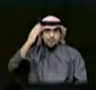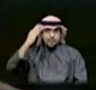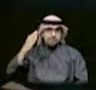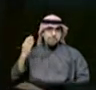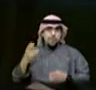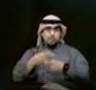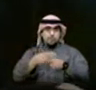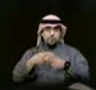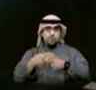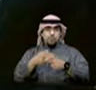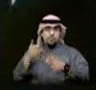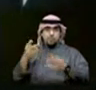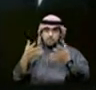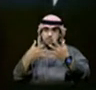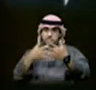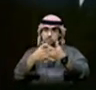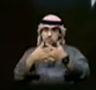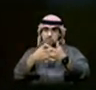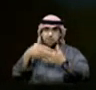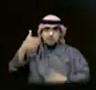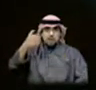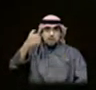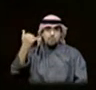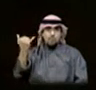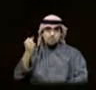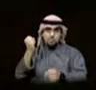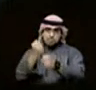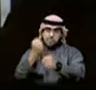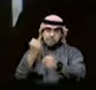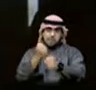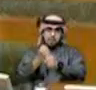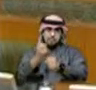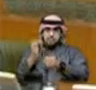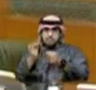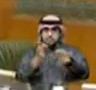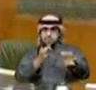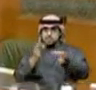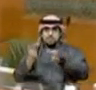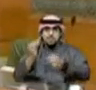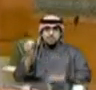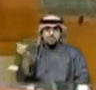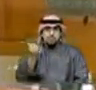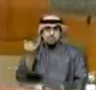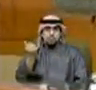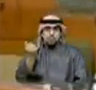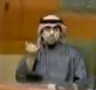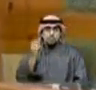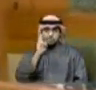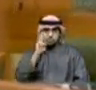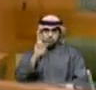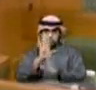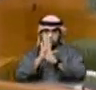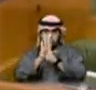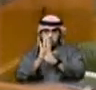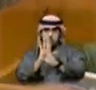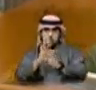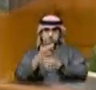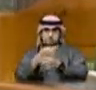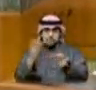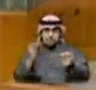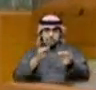كمهندسات، وكذلك كربات بيوت. أنا أحيي فيهم لأنهم هم أساس المجتمع اللي هي تربية الأبناء.